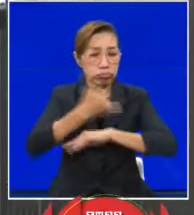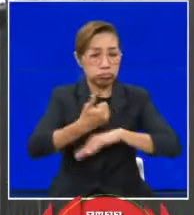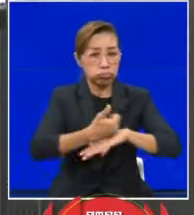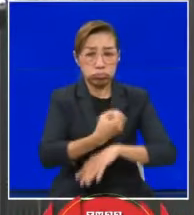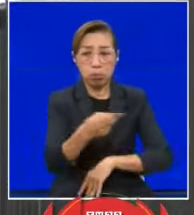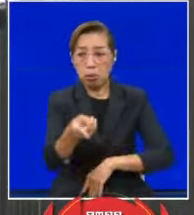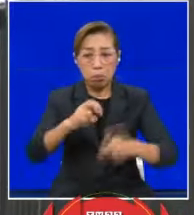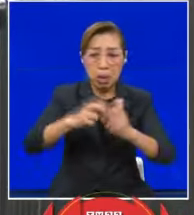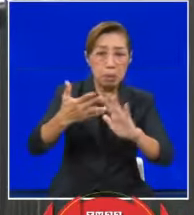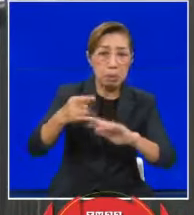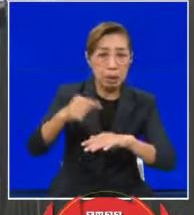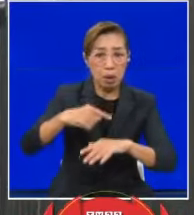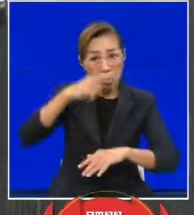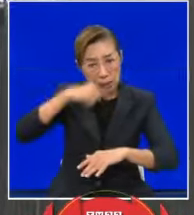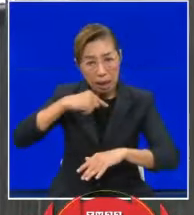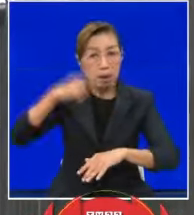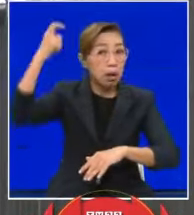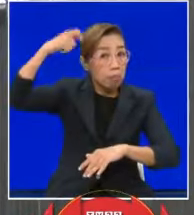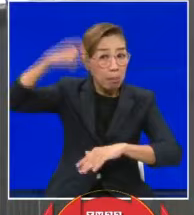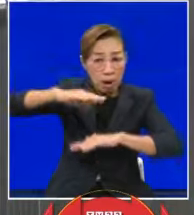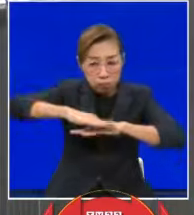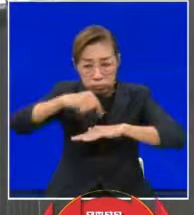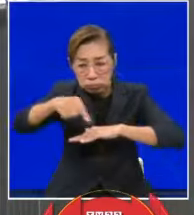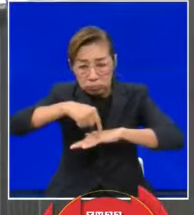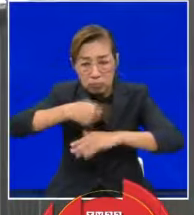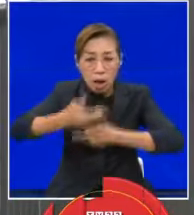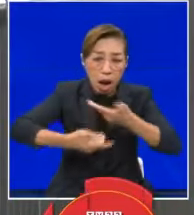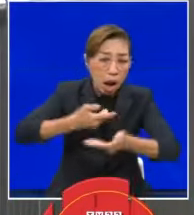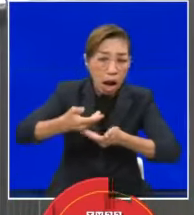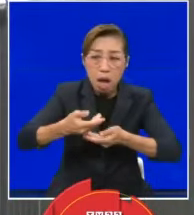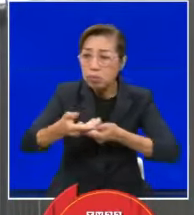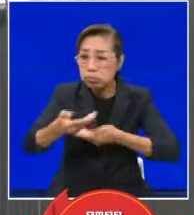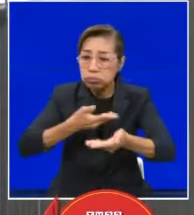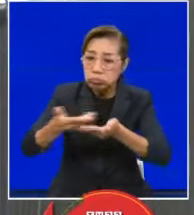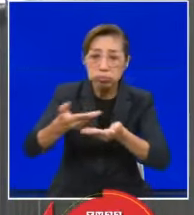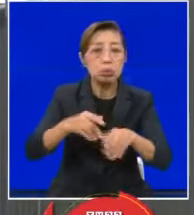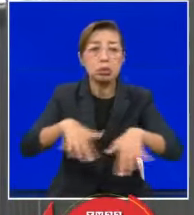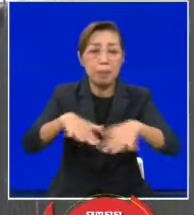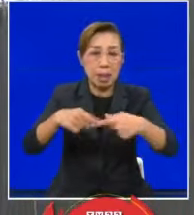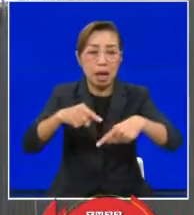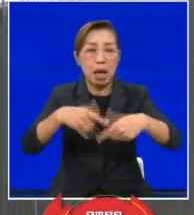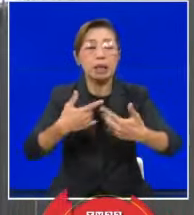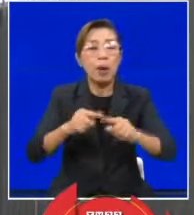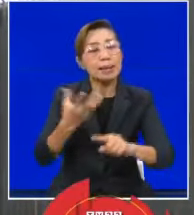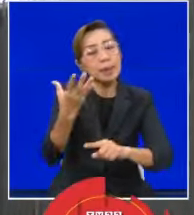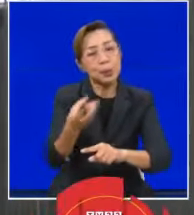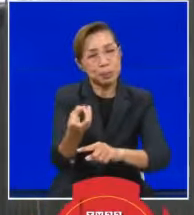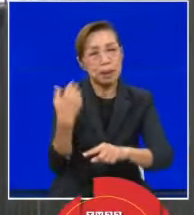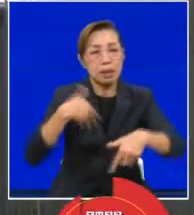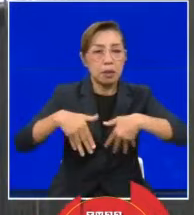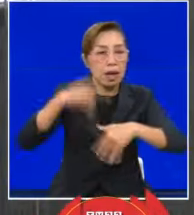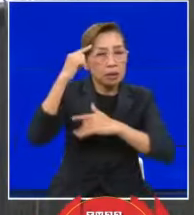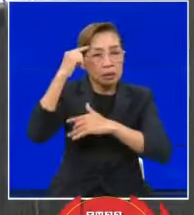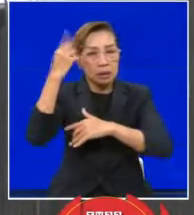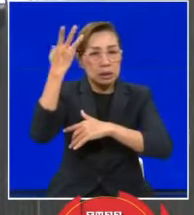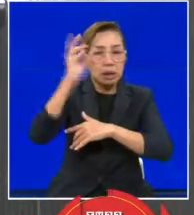ขายก็ทำกันตามปกติแต่ว่าปริมาณการค้าอาจจะลดน้อยลงประชาชนอาจจะมีความกังวลอยู่บ้างว่าอนาคตมันจะเกิดอะไรขึ้นบ้างซึ่งก็เป็นเรื่องภ